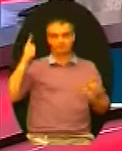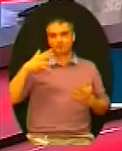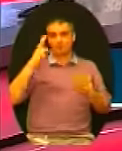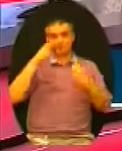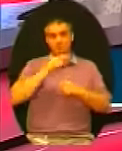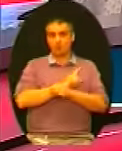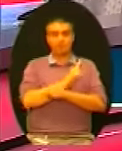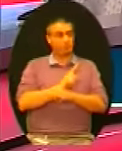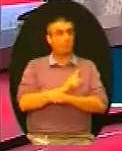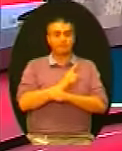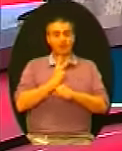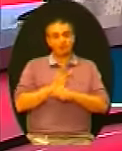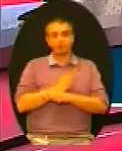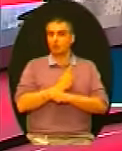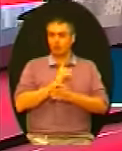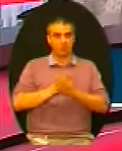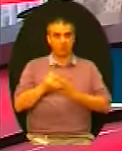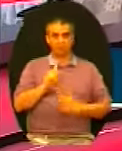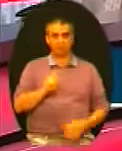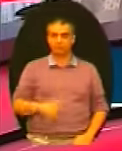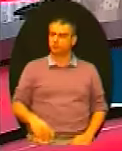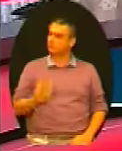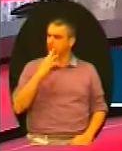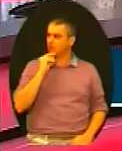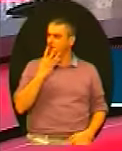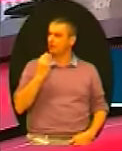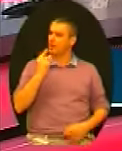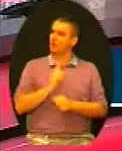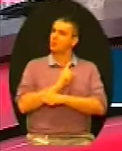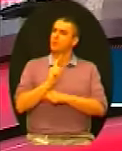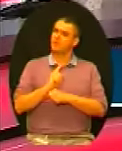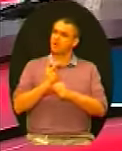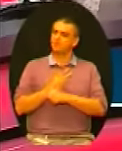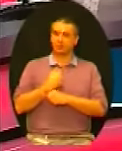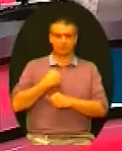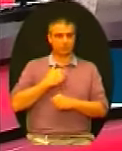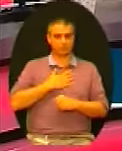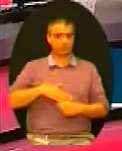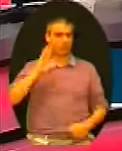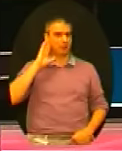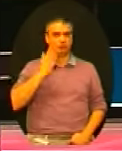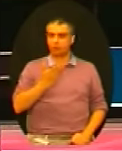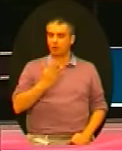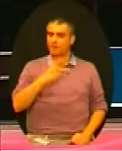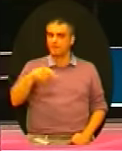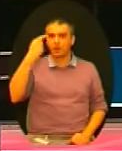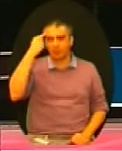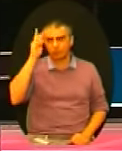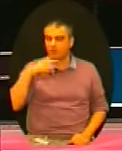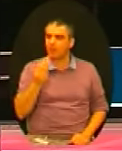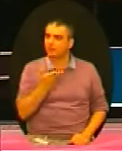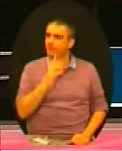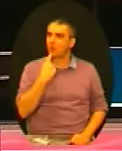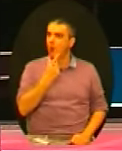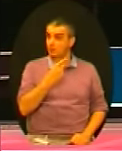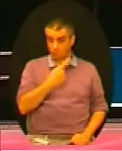ומצפה לו תקופת הסתגלות לא פשוטה. כן, מדברים לא מעט באמת על תקופת ההסתגלות, ואני דווקא רוצה לשמוע מה אתה חושב על הדברים